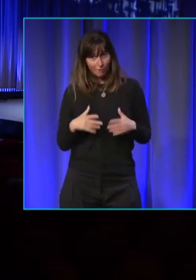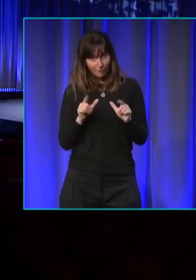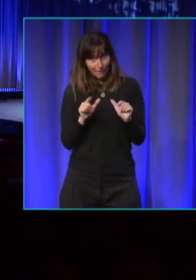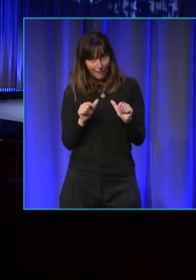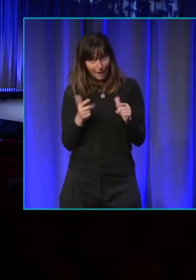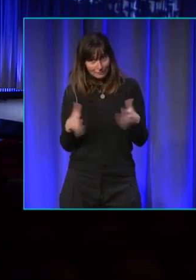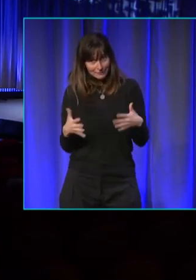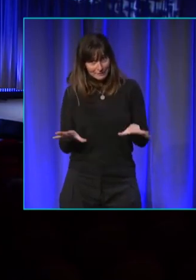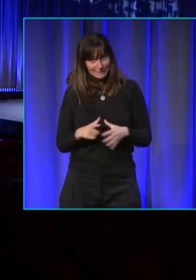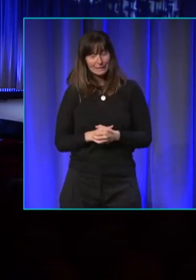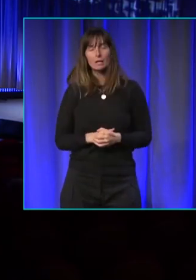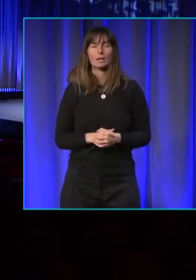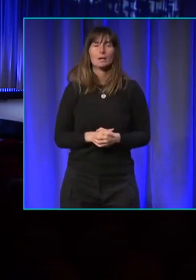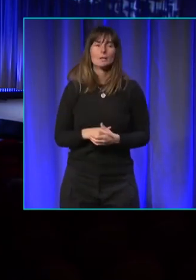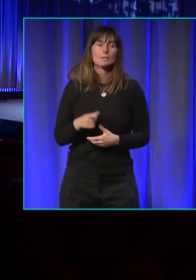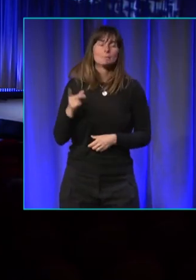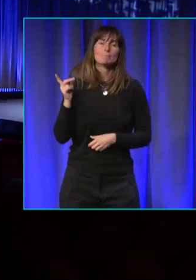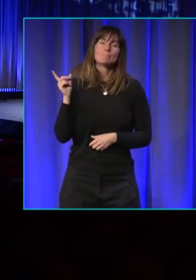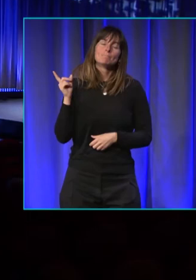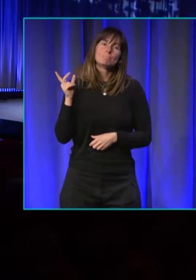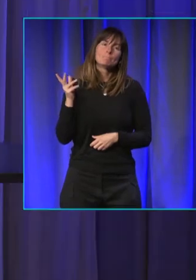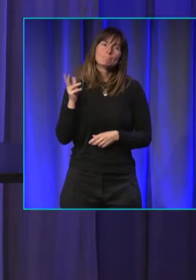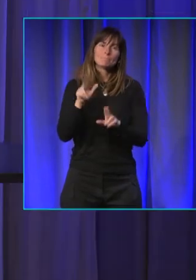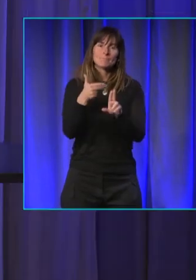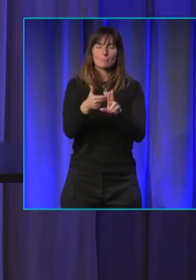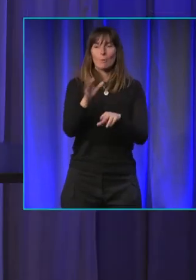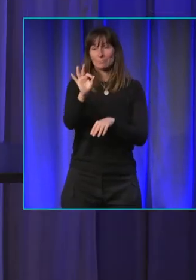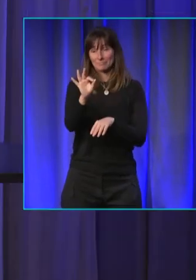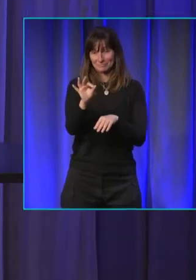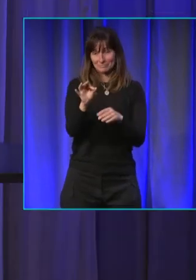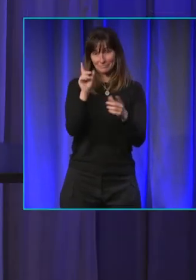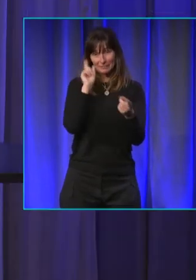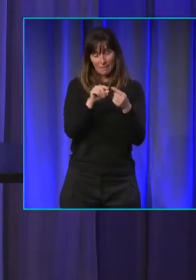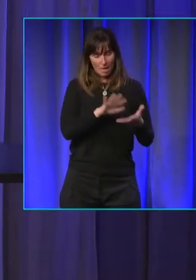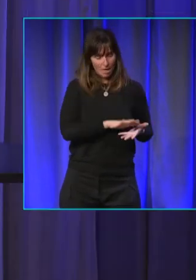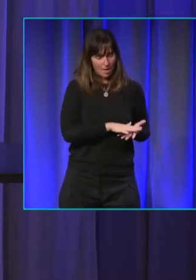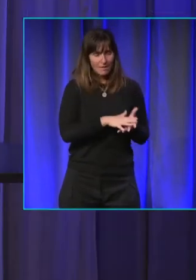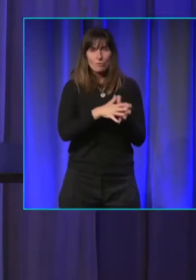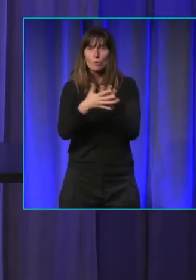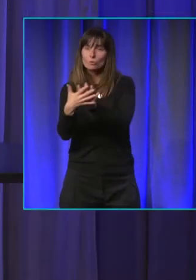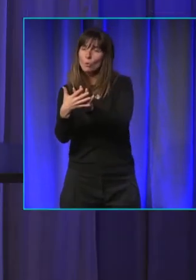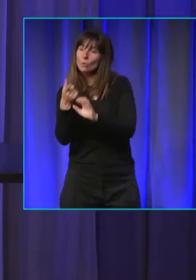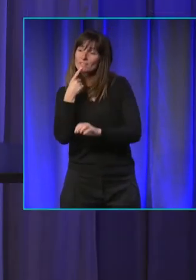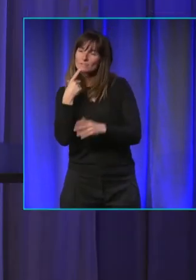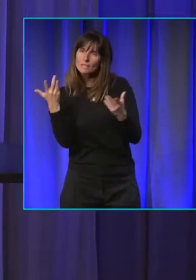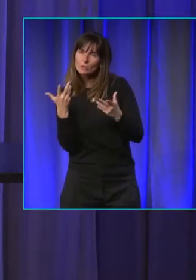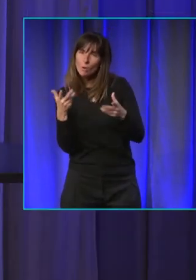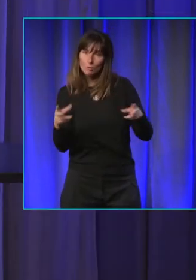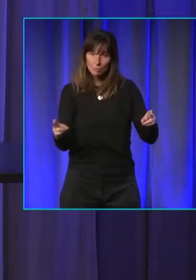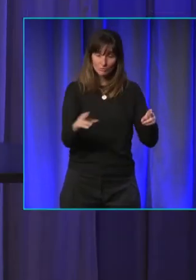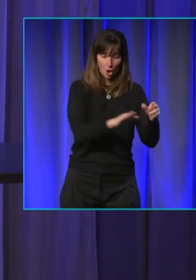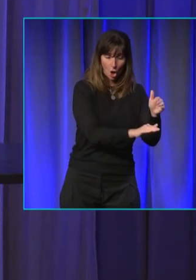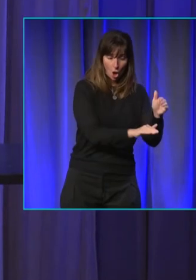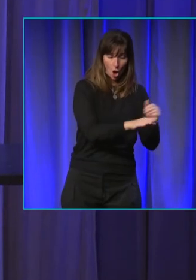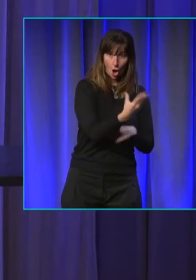alors alors quand vous parlez d'évolution, c'est d'évolution de l'enfant à l'adulte, voilà. Ou de